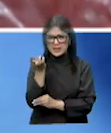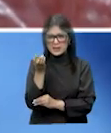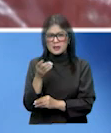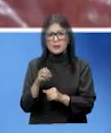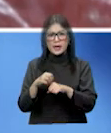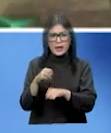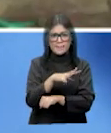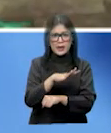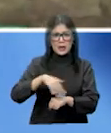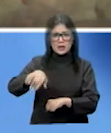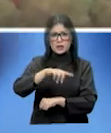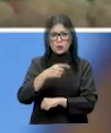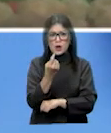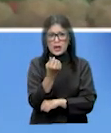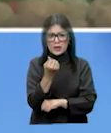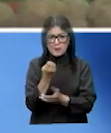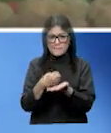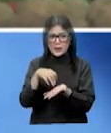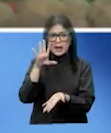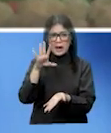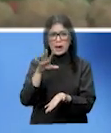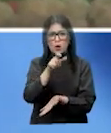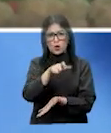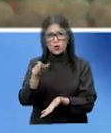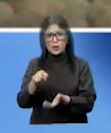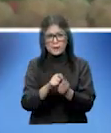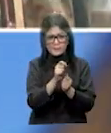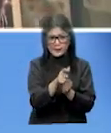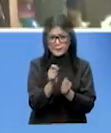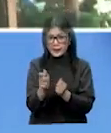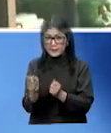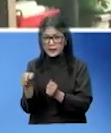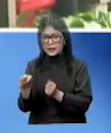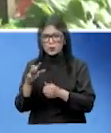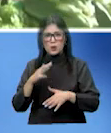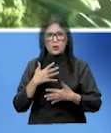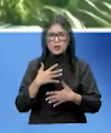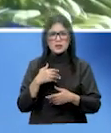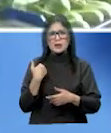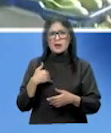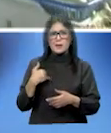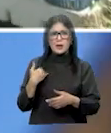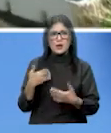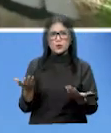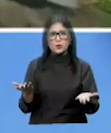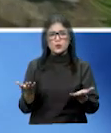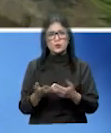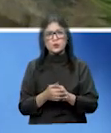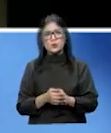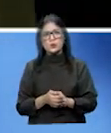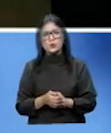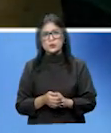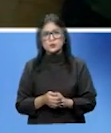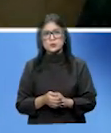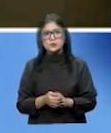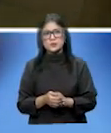minat ataupun pembeli di pasar sehingga menaiknya harga bahan pangan ataupun komoditas pangan